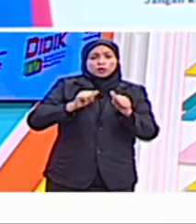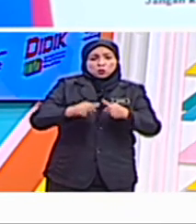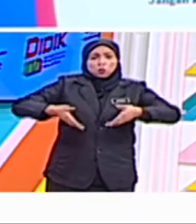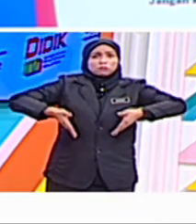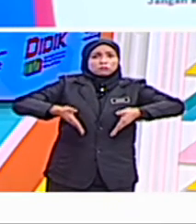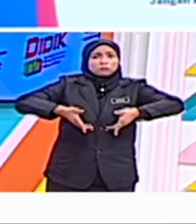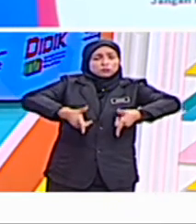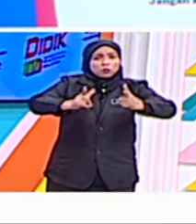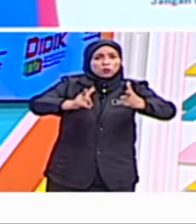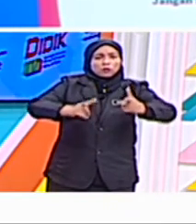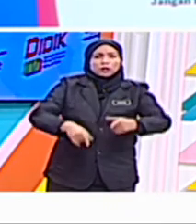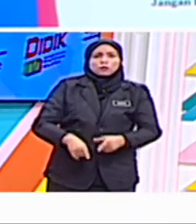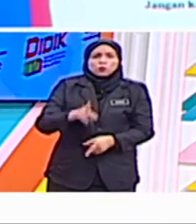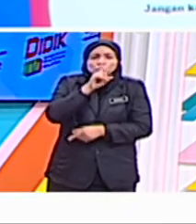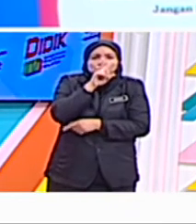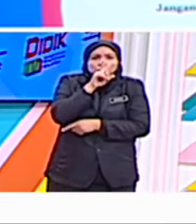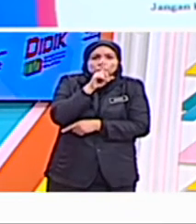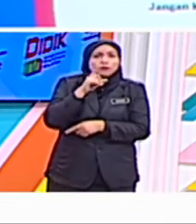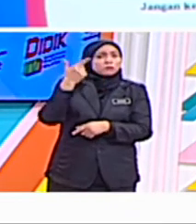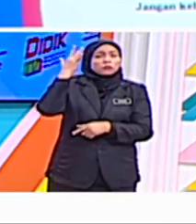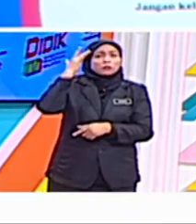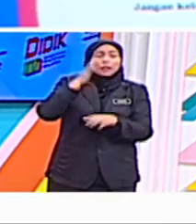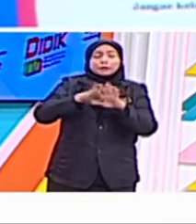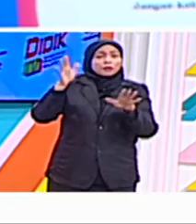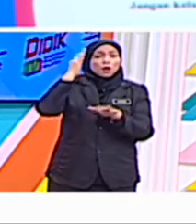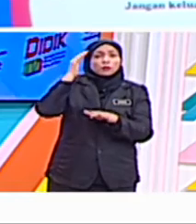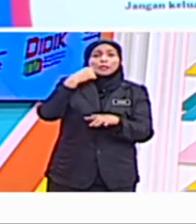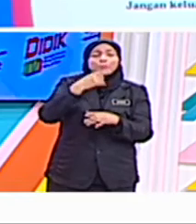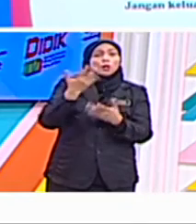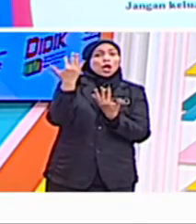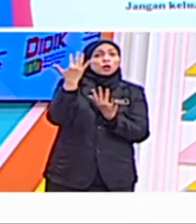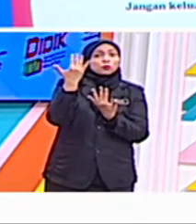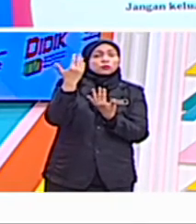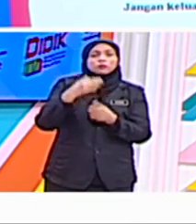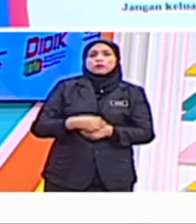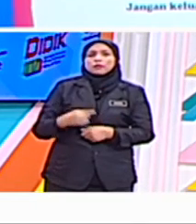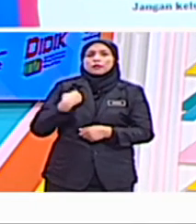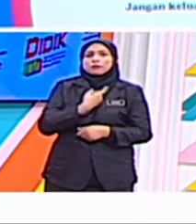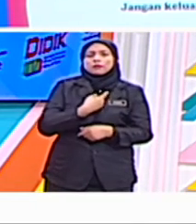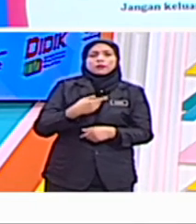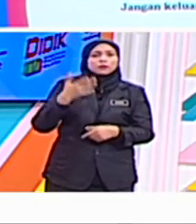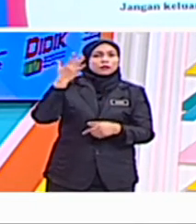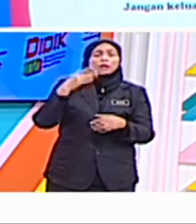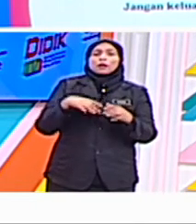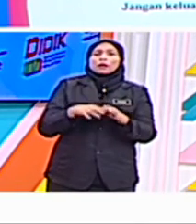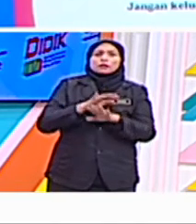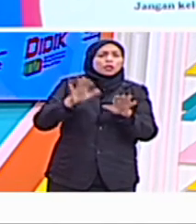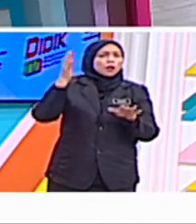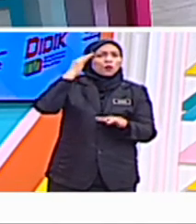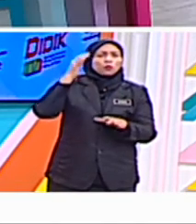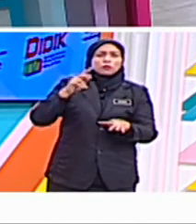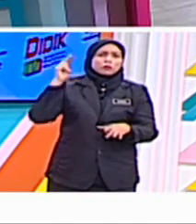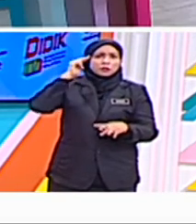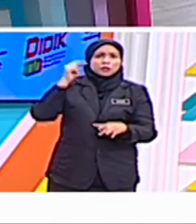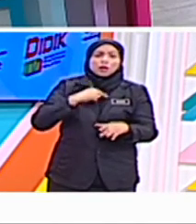sunyi seorang-seorang. Sebab kita tak tahu siapa ada yang tunggu kat situ. Betul. Yang lagi penting kita tahu apa niat orang yang menunggu di situ. Okay.